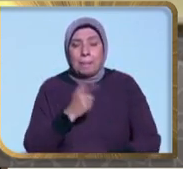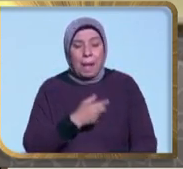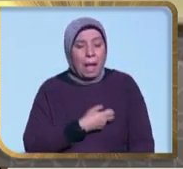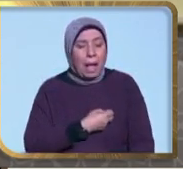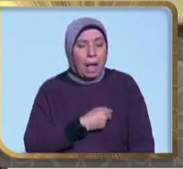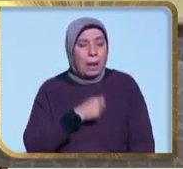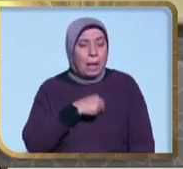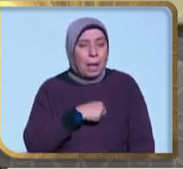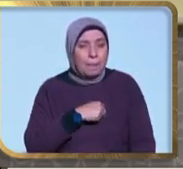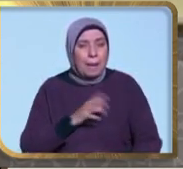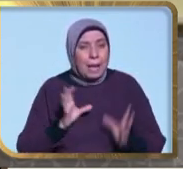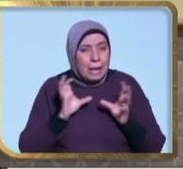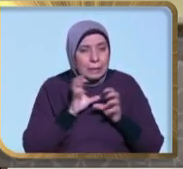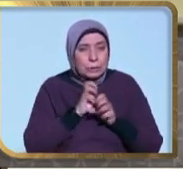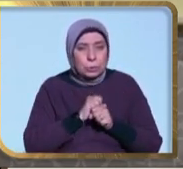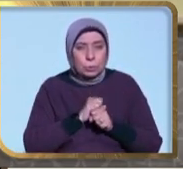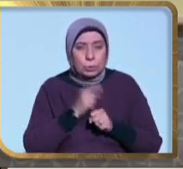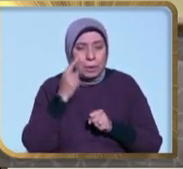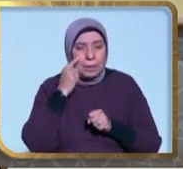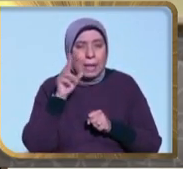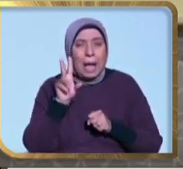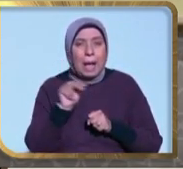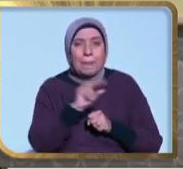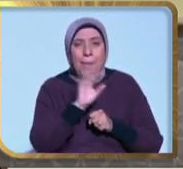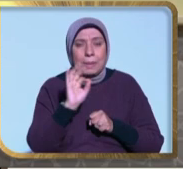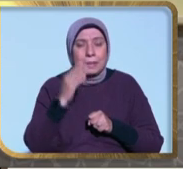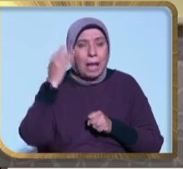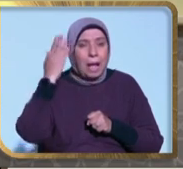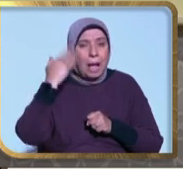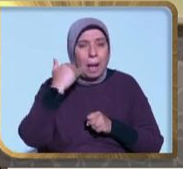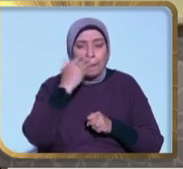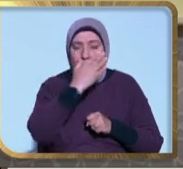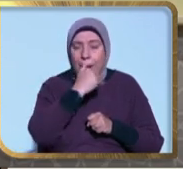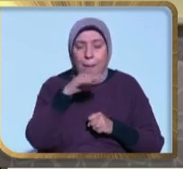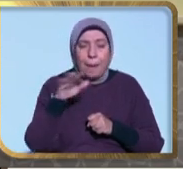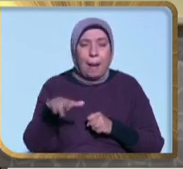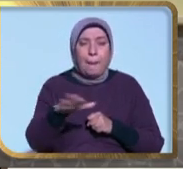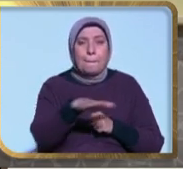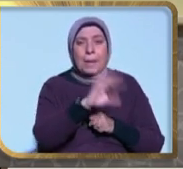تعمى القلوب التي